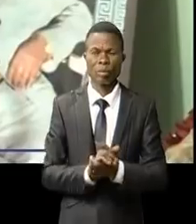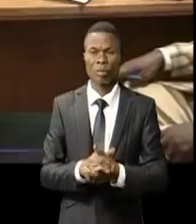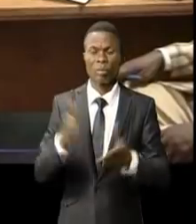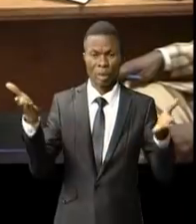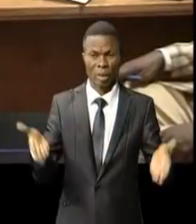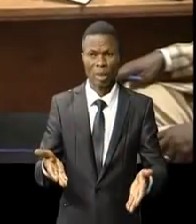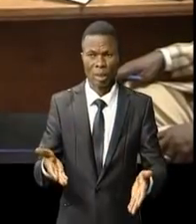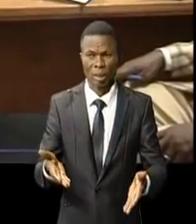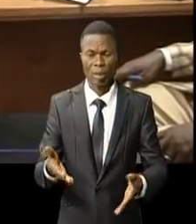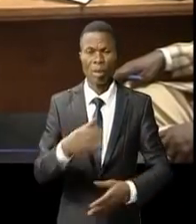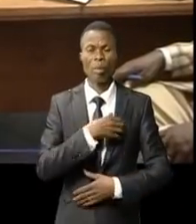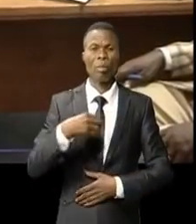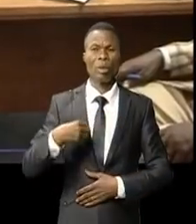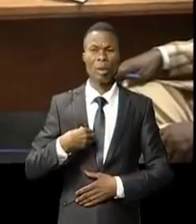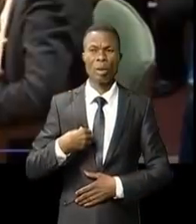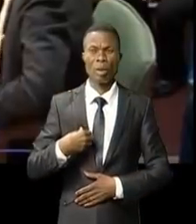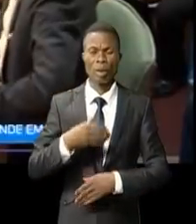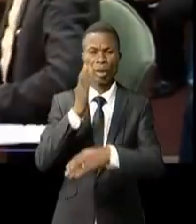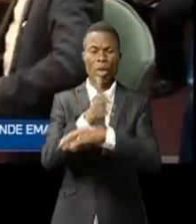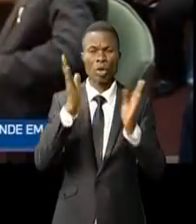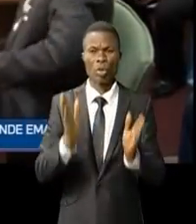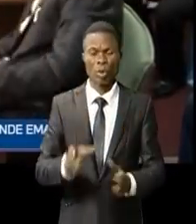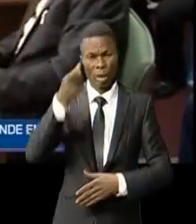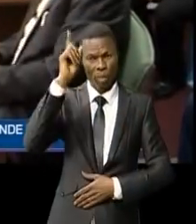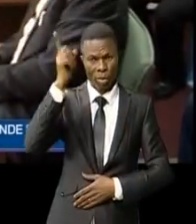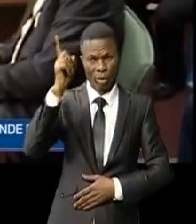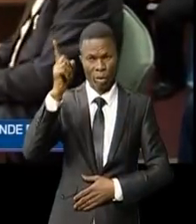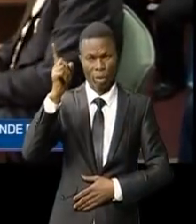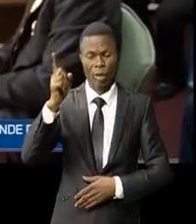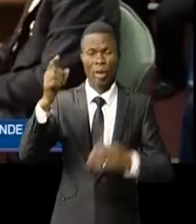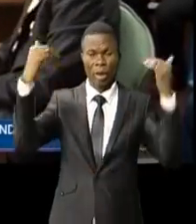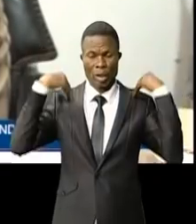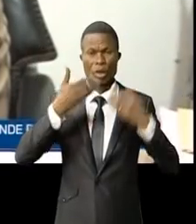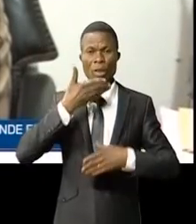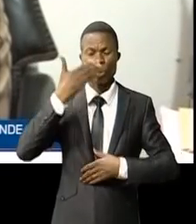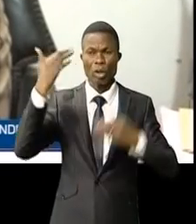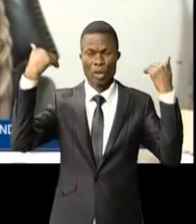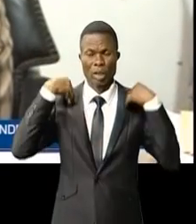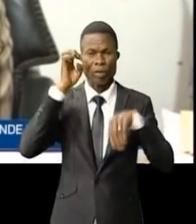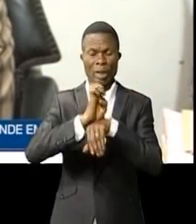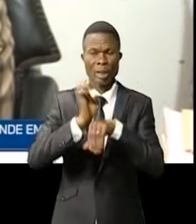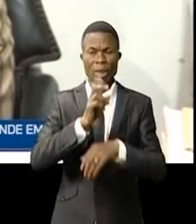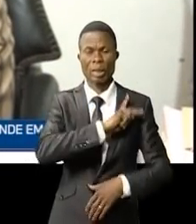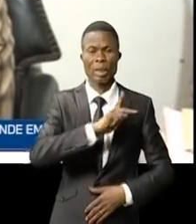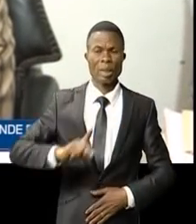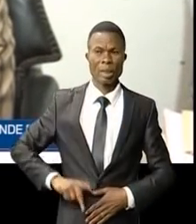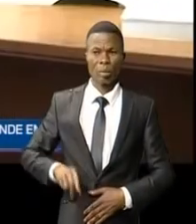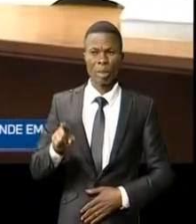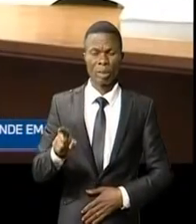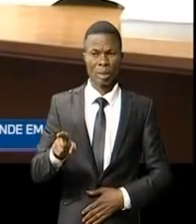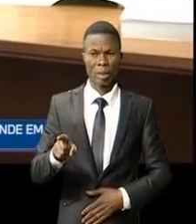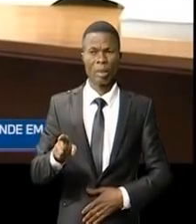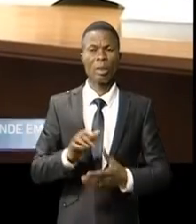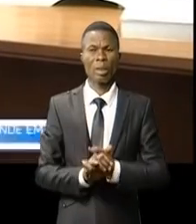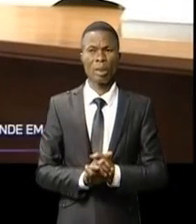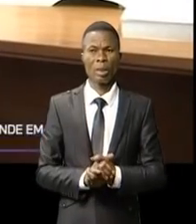en présence de madame la conseillère principale du chef spirituel et représentant légal de l'église